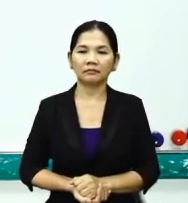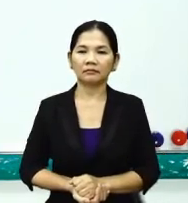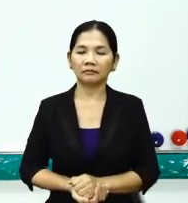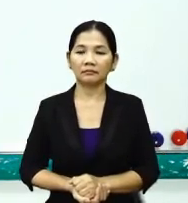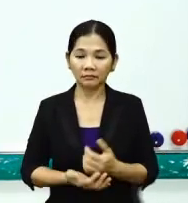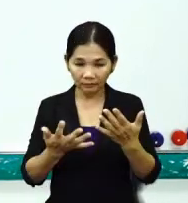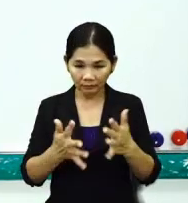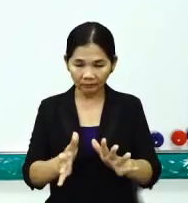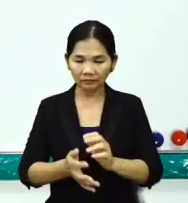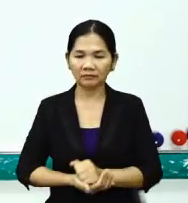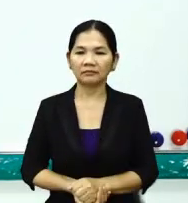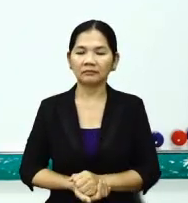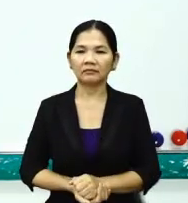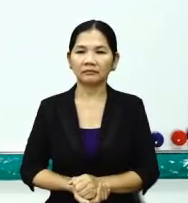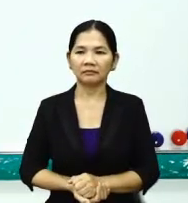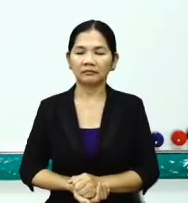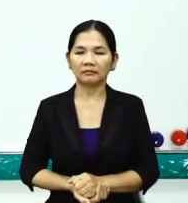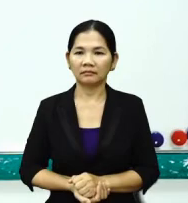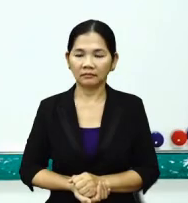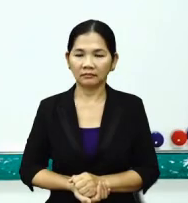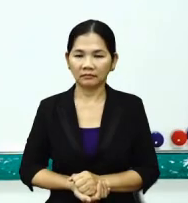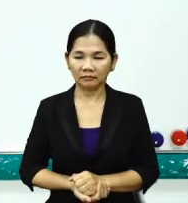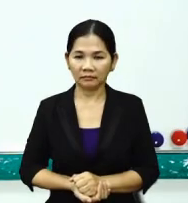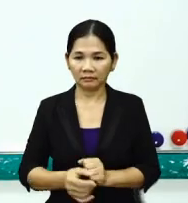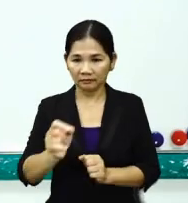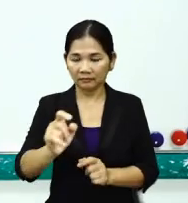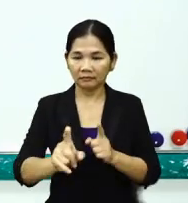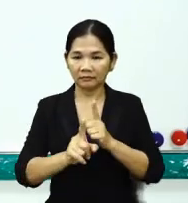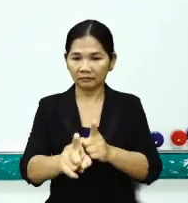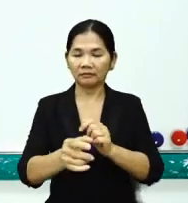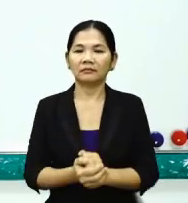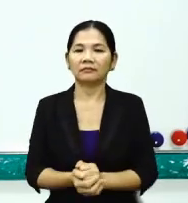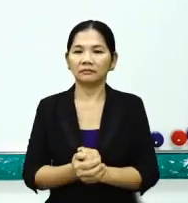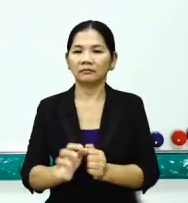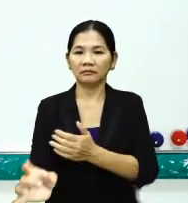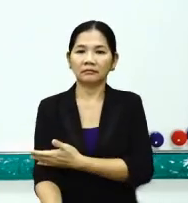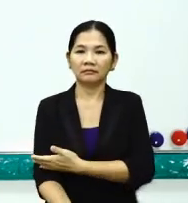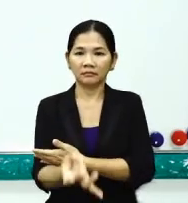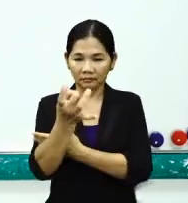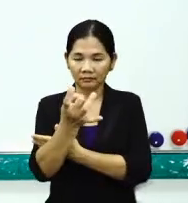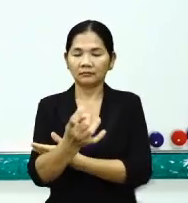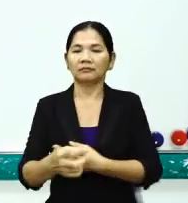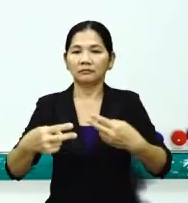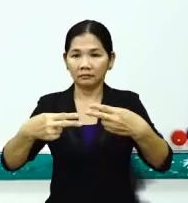huỳnh nè con chà bà rủi hai sẽ bằng to pro lầm ol